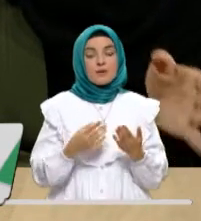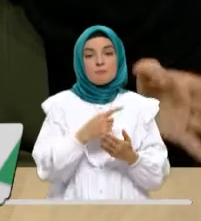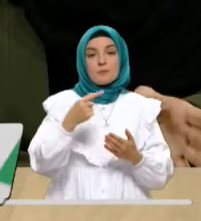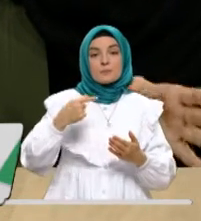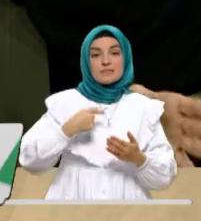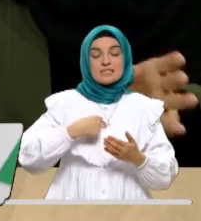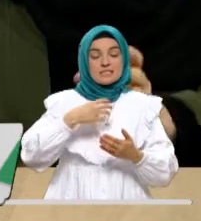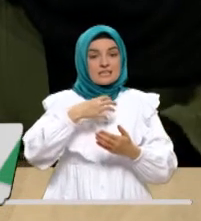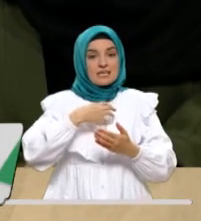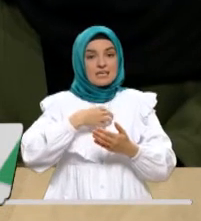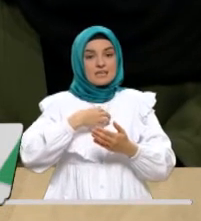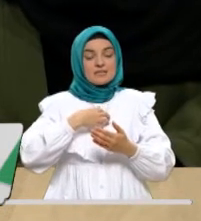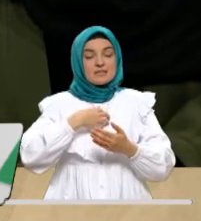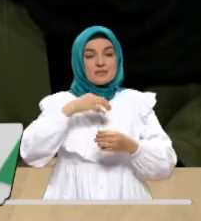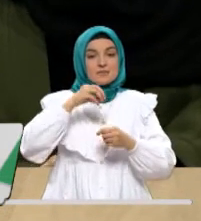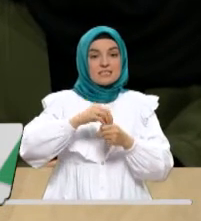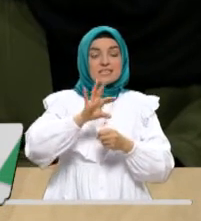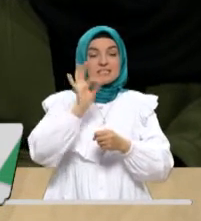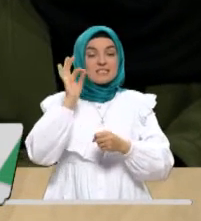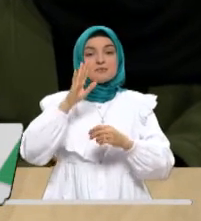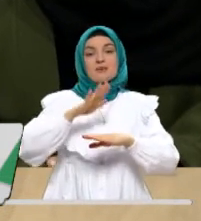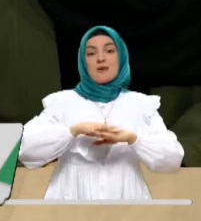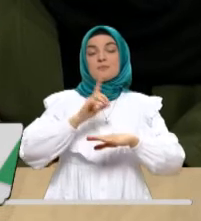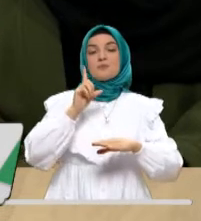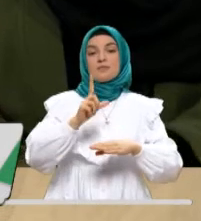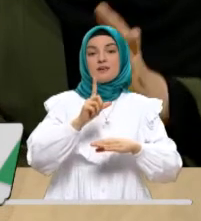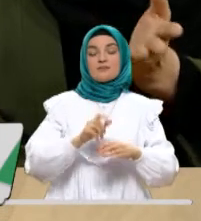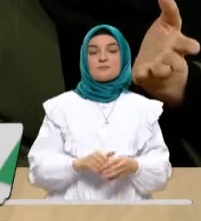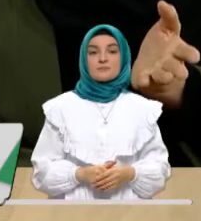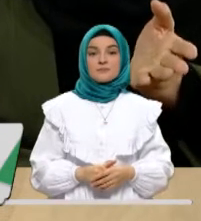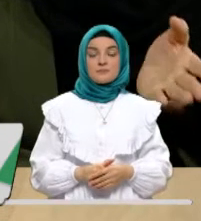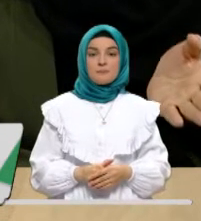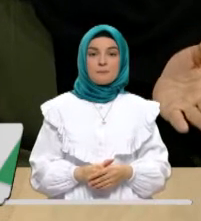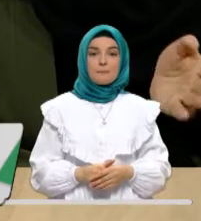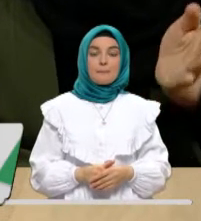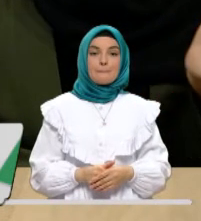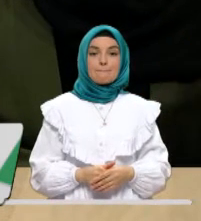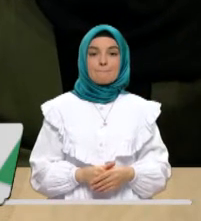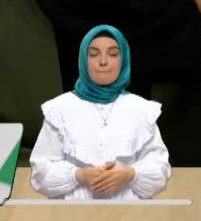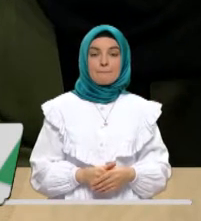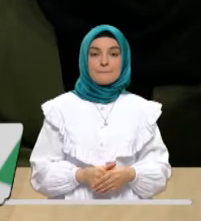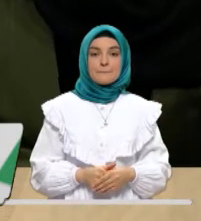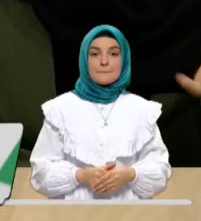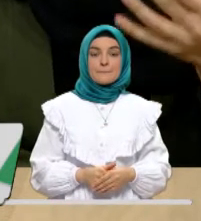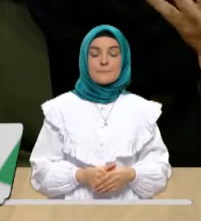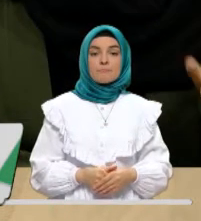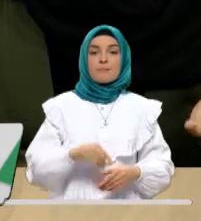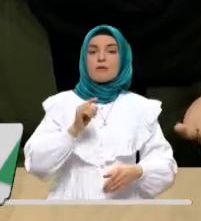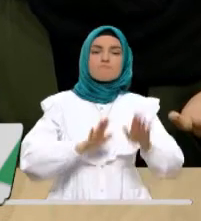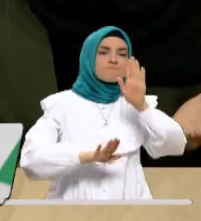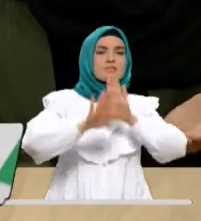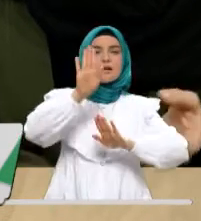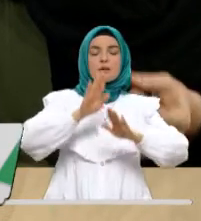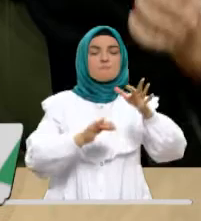kendim adımıza da seçim yapabilmemiz lazım. şimdi reklamların